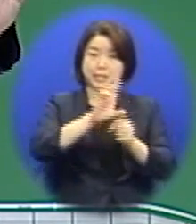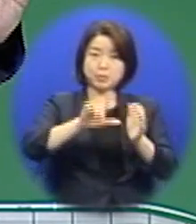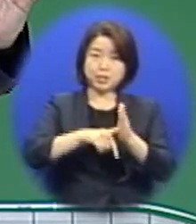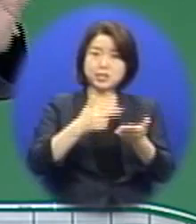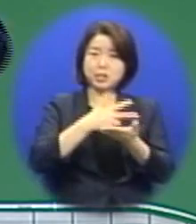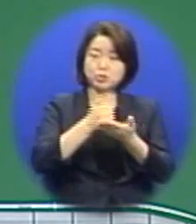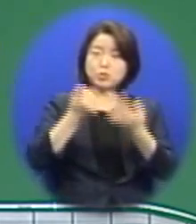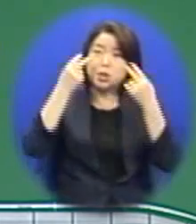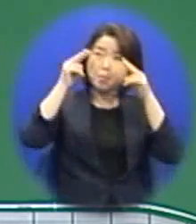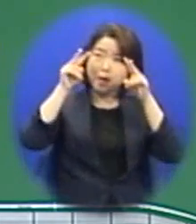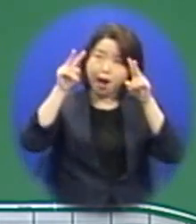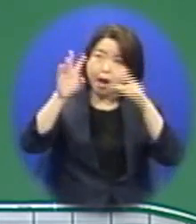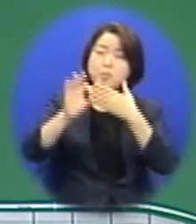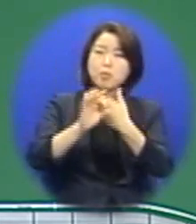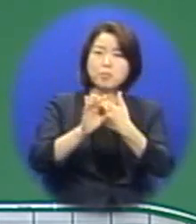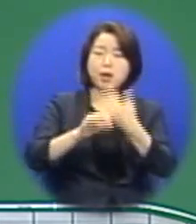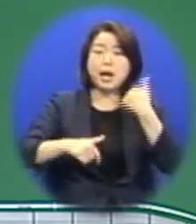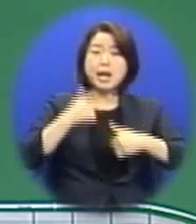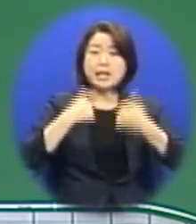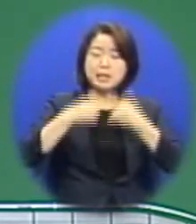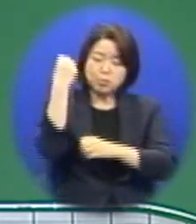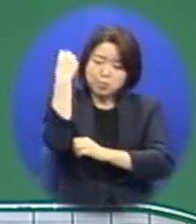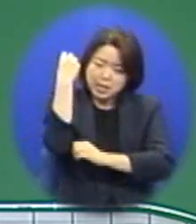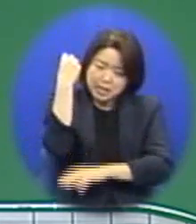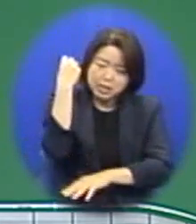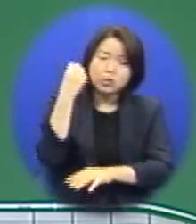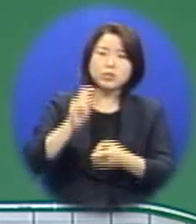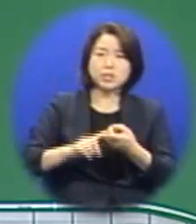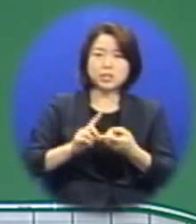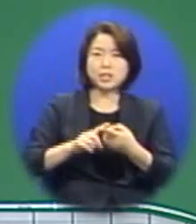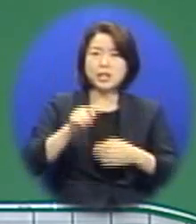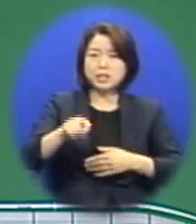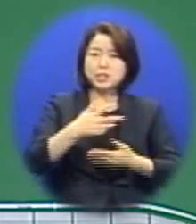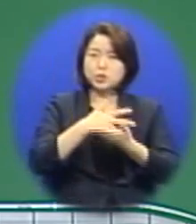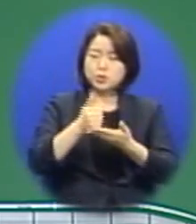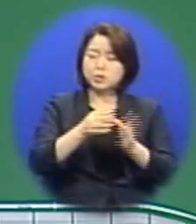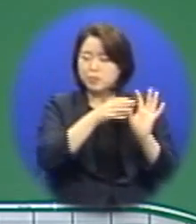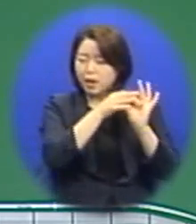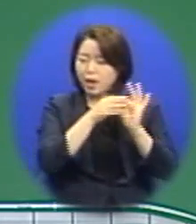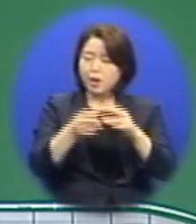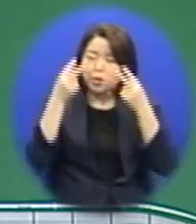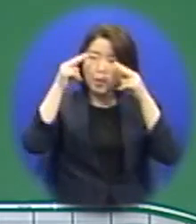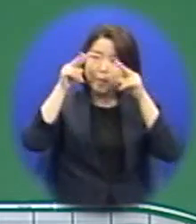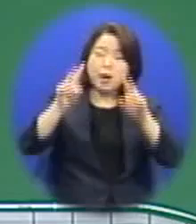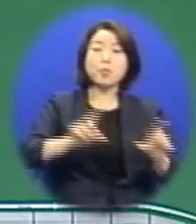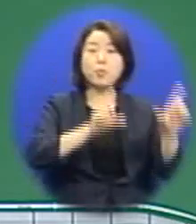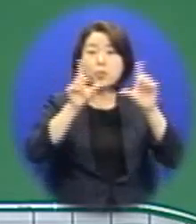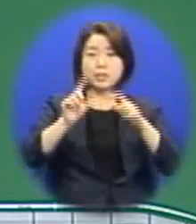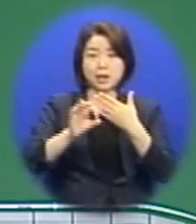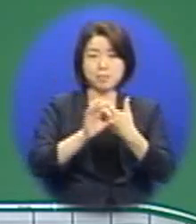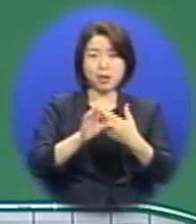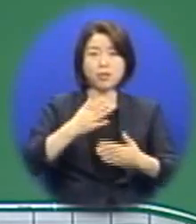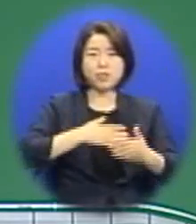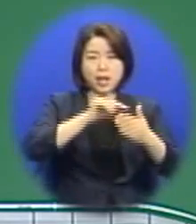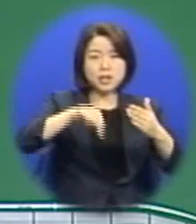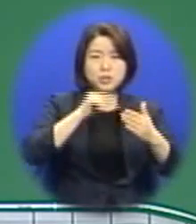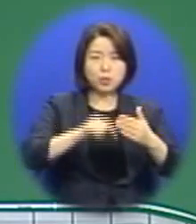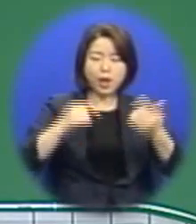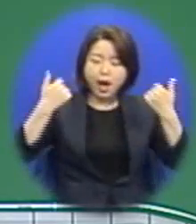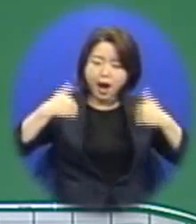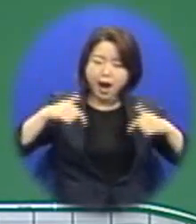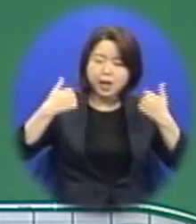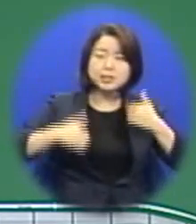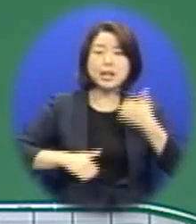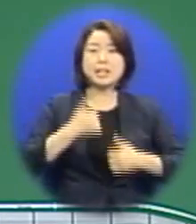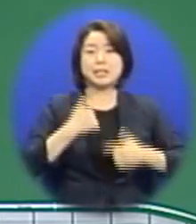주님을 바라보면 기쁨의 근원인 그 예수님을 내가 계속 바라보고 살면 내 속에 항상 기뻐하게